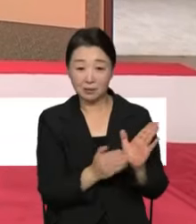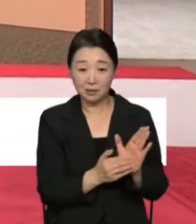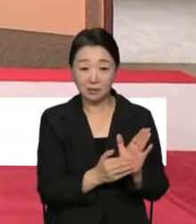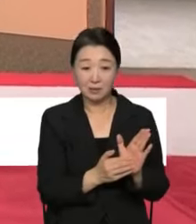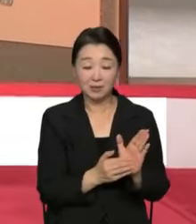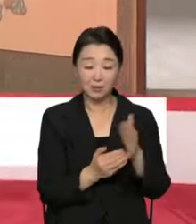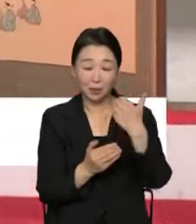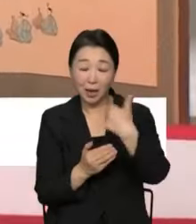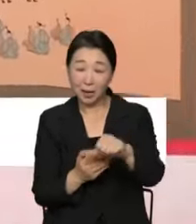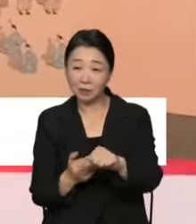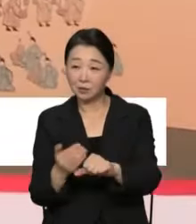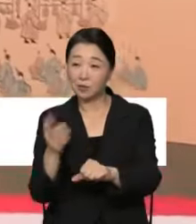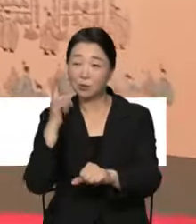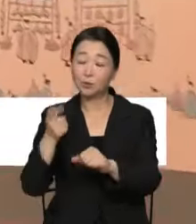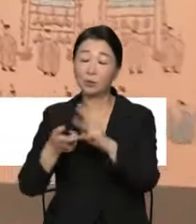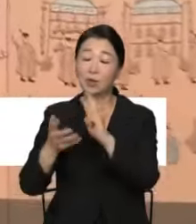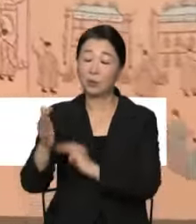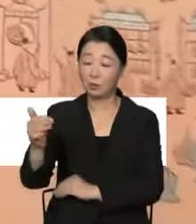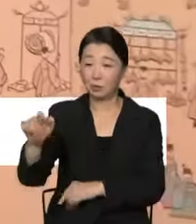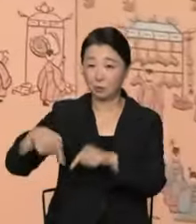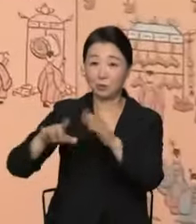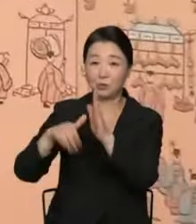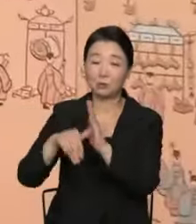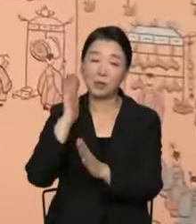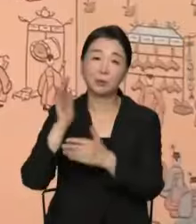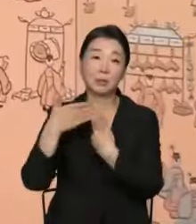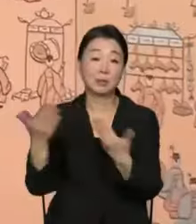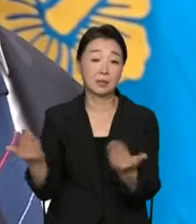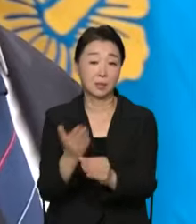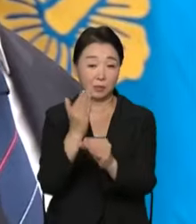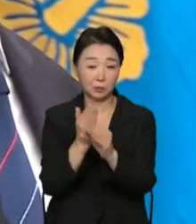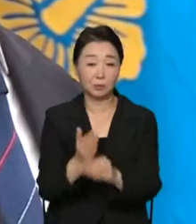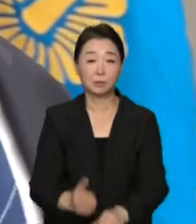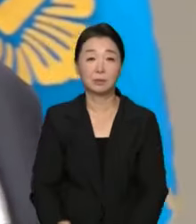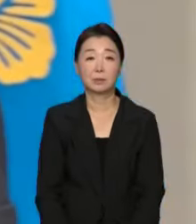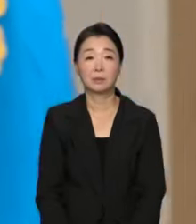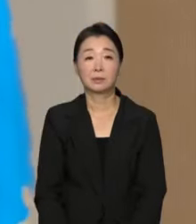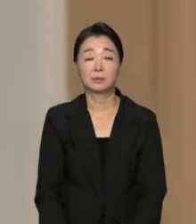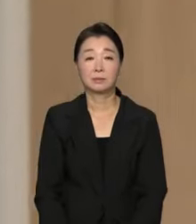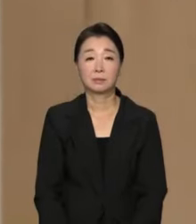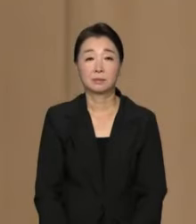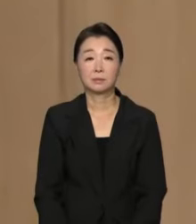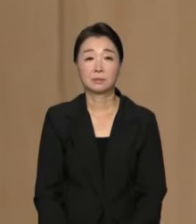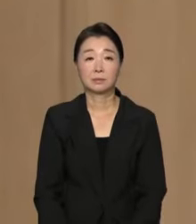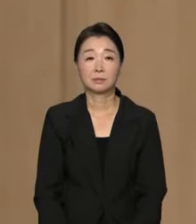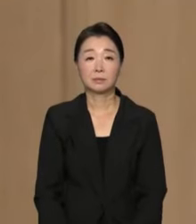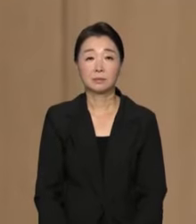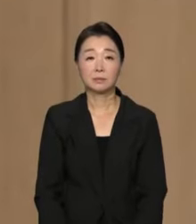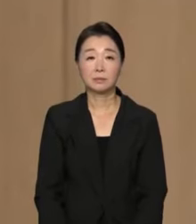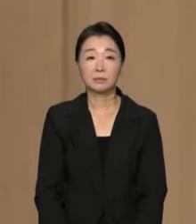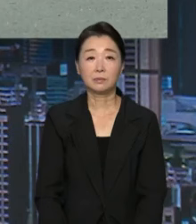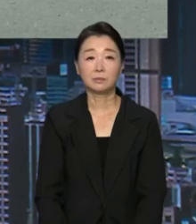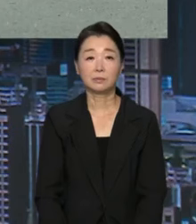대통령 취임 초부터 대통령실에서 근무 중입니다. JTBC 김필준입니다.